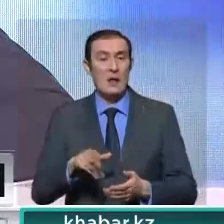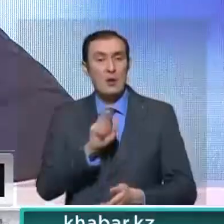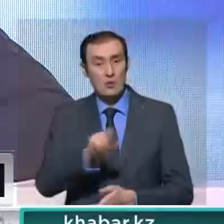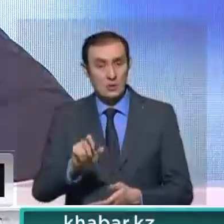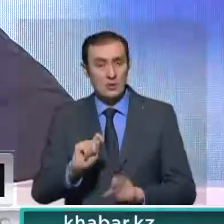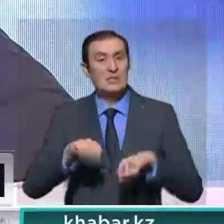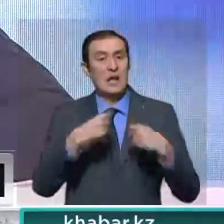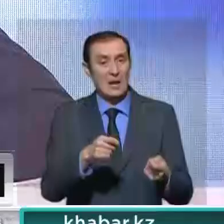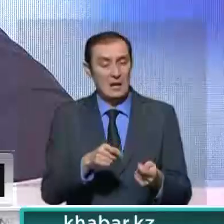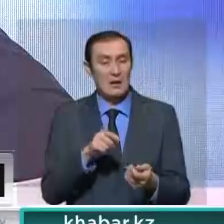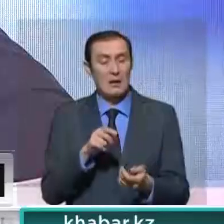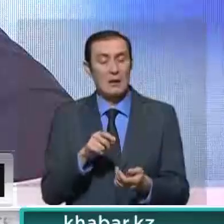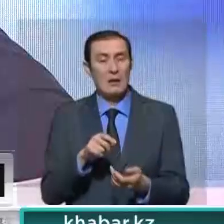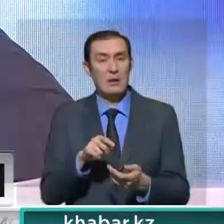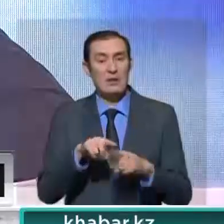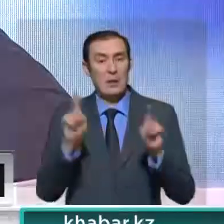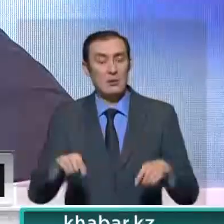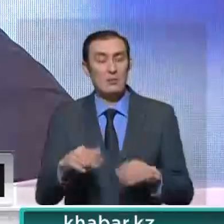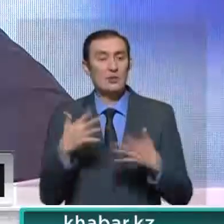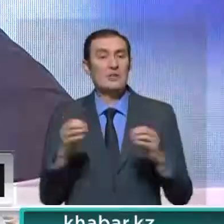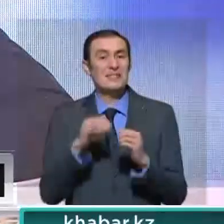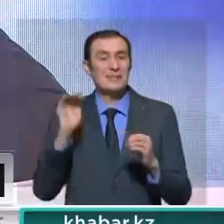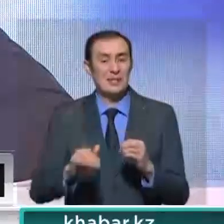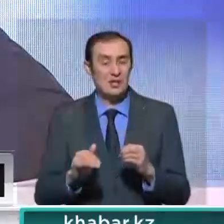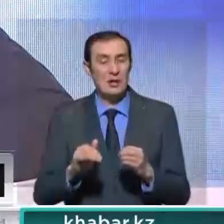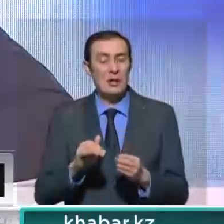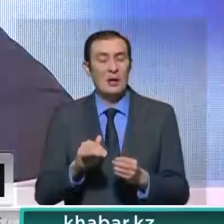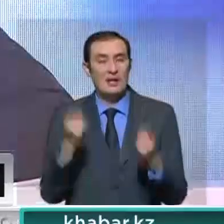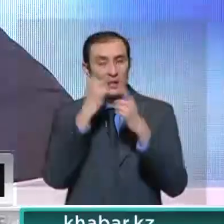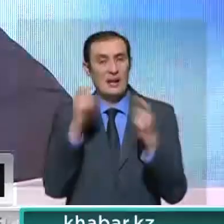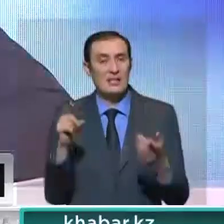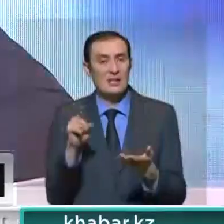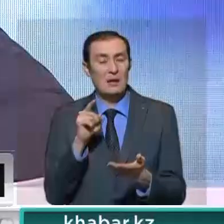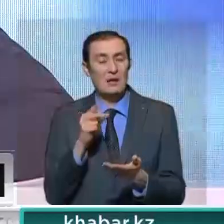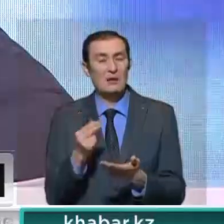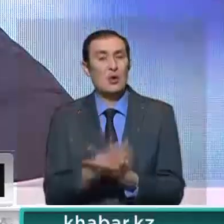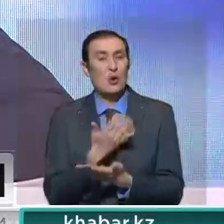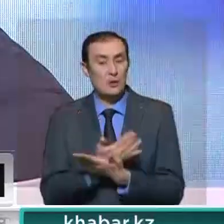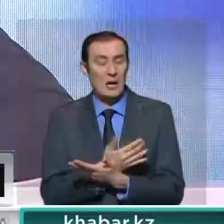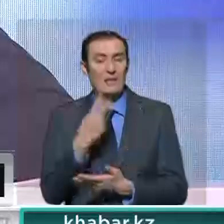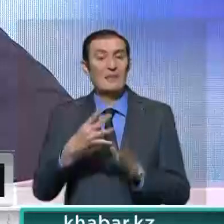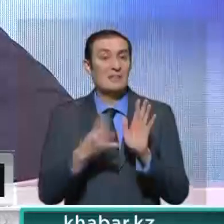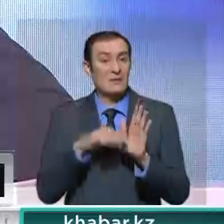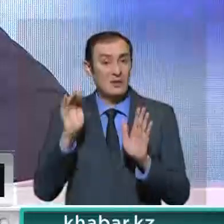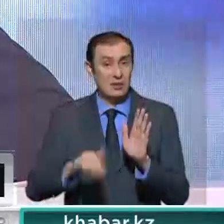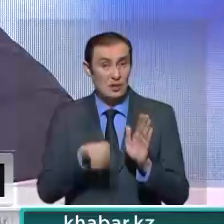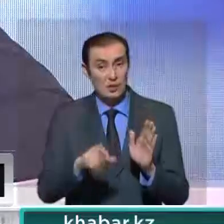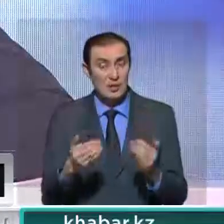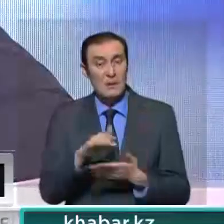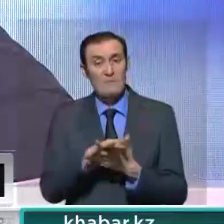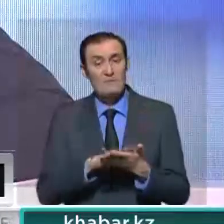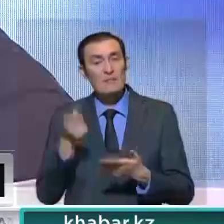сдали декларации 10 тысяч более 10000 человек сдало по остальным 29 тысячам сейчас выясняется